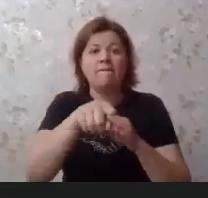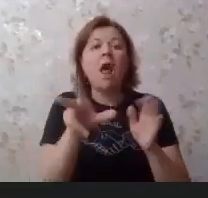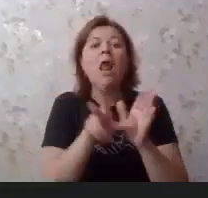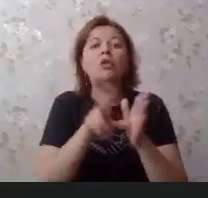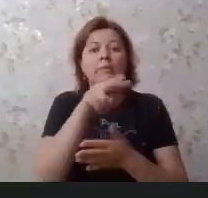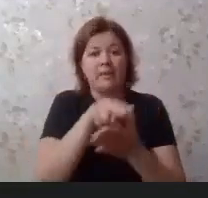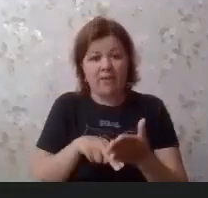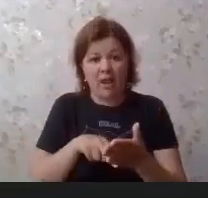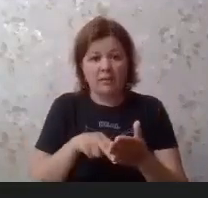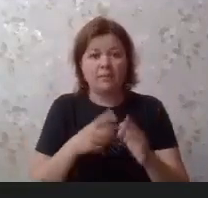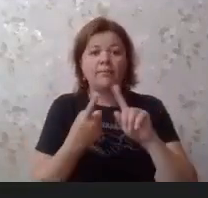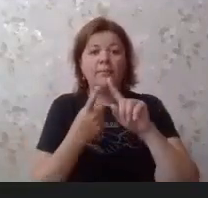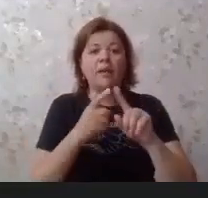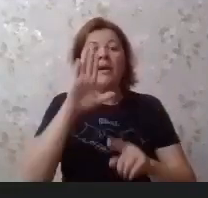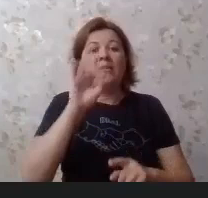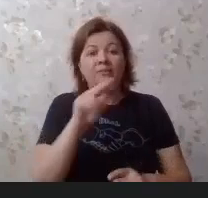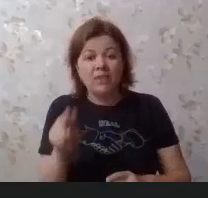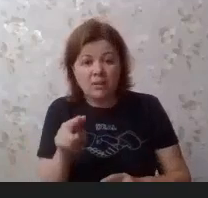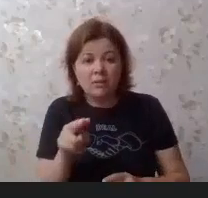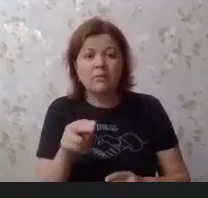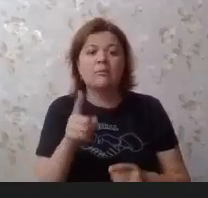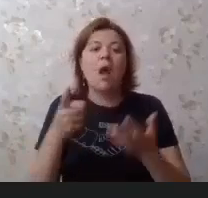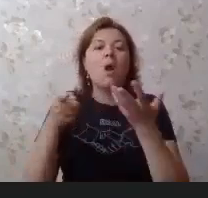определяется? Это вид, качество ТСР,